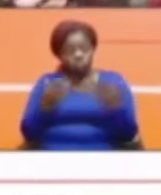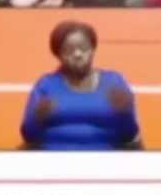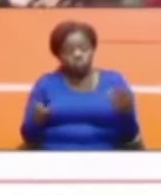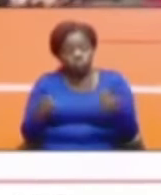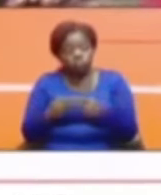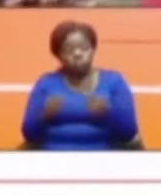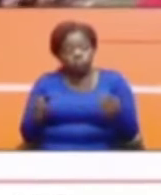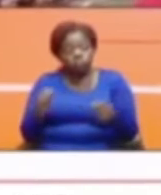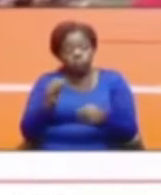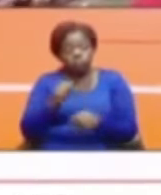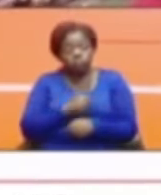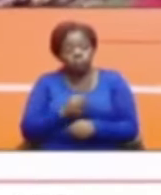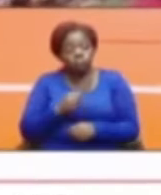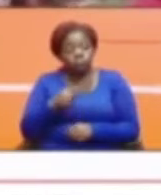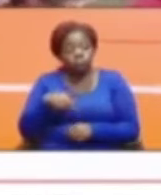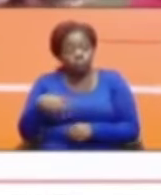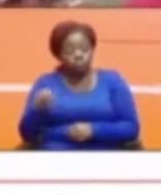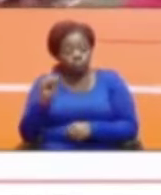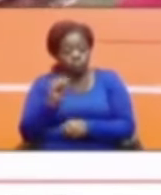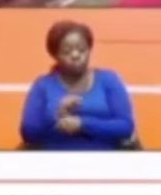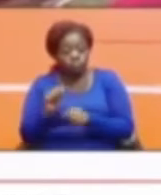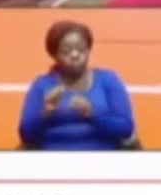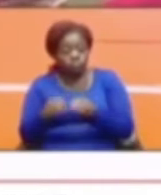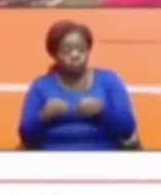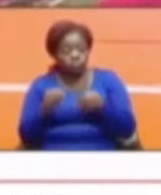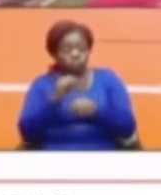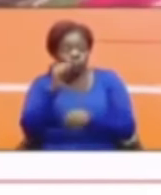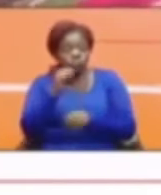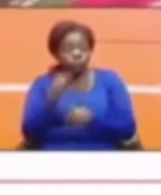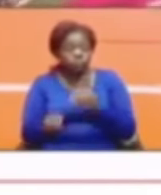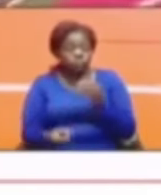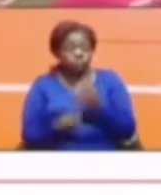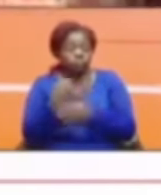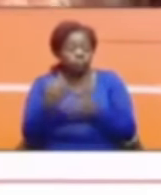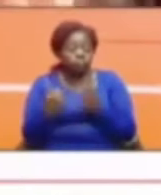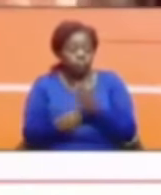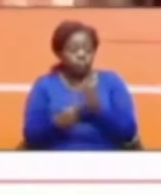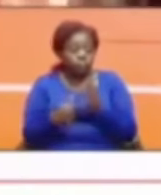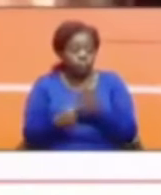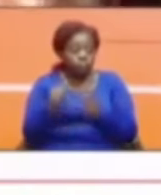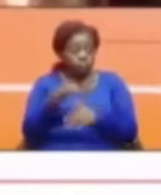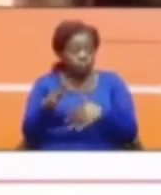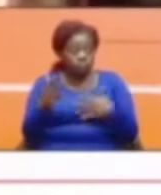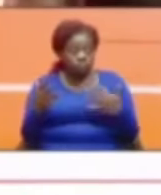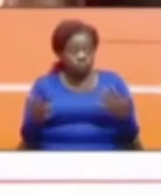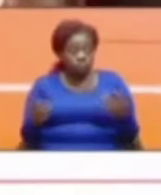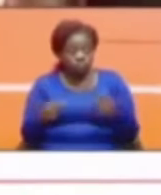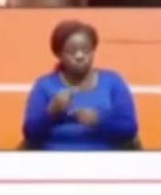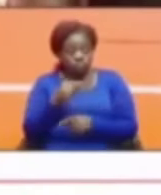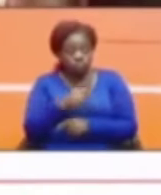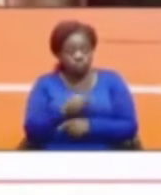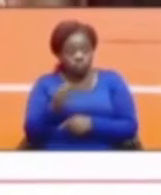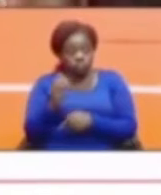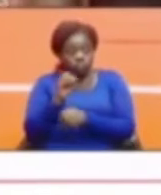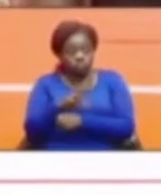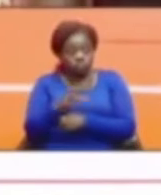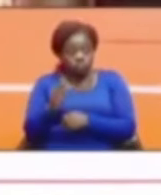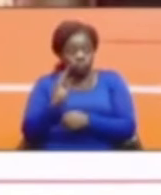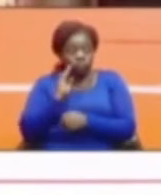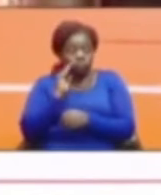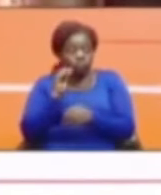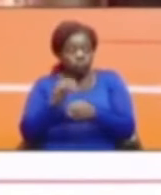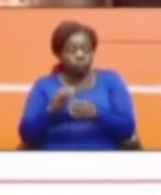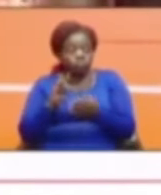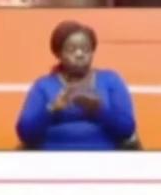genda kucheyo okumulekira jaja wati ya mtusizako kino kati Jahani na mele nsubugu mwabuzi wa president kusunga za kulita